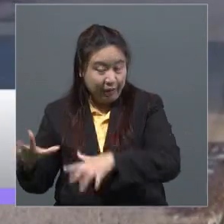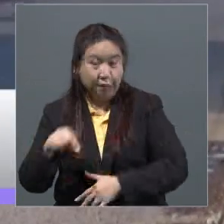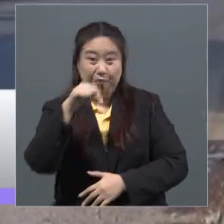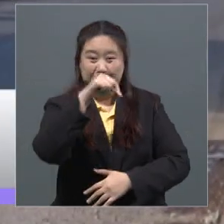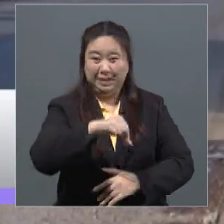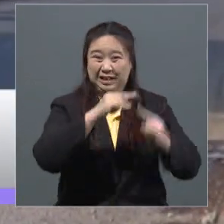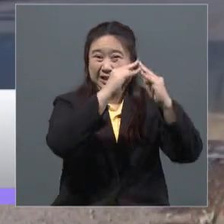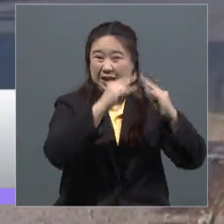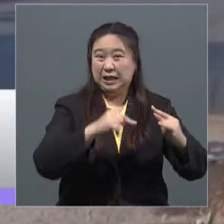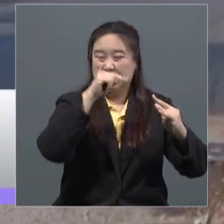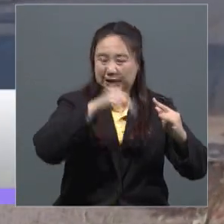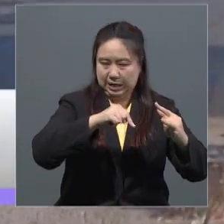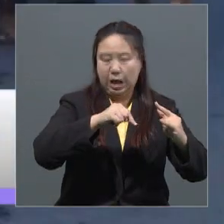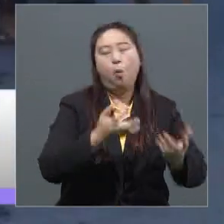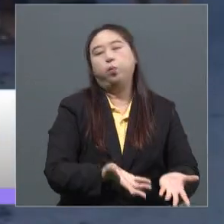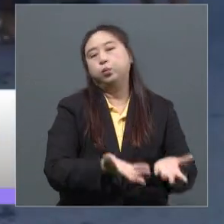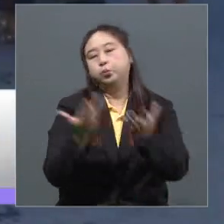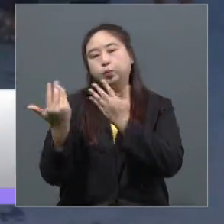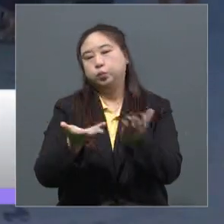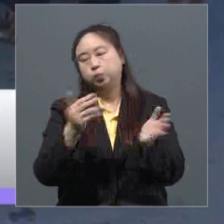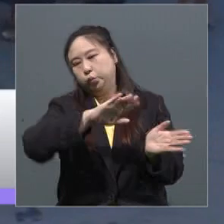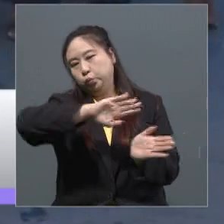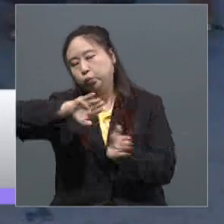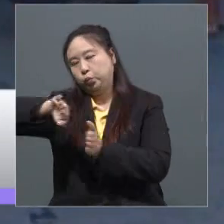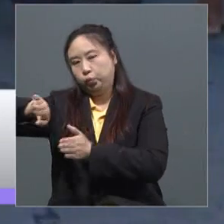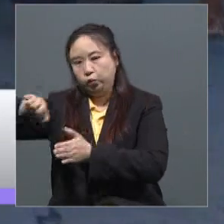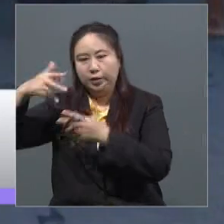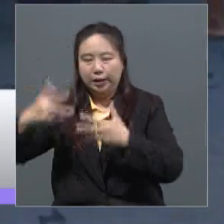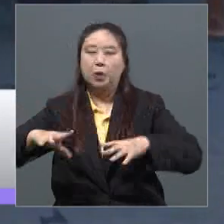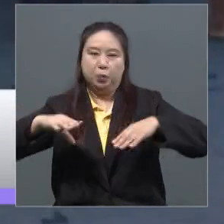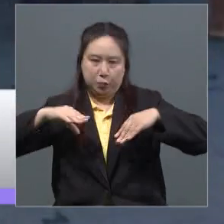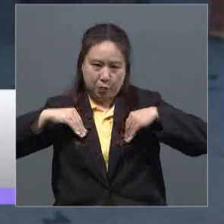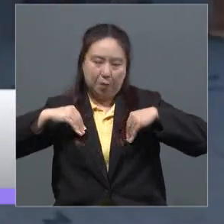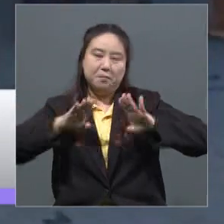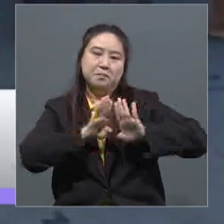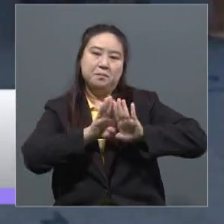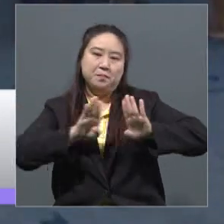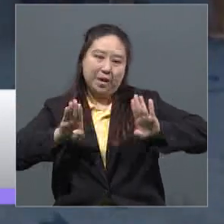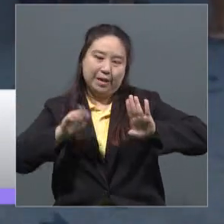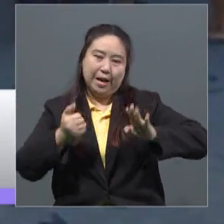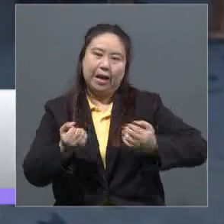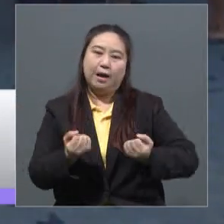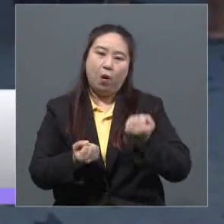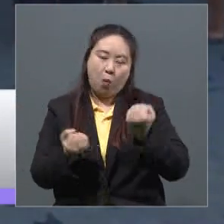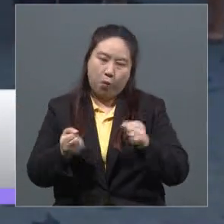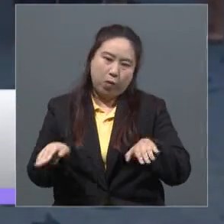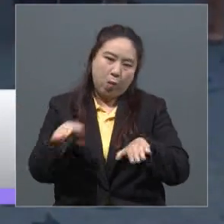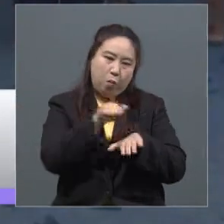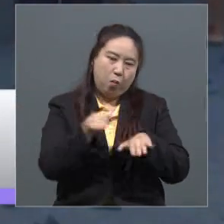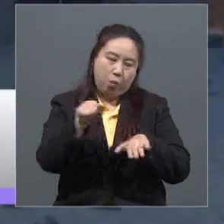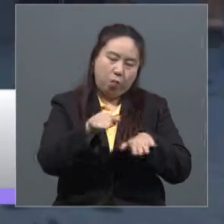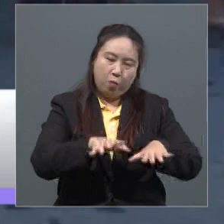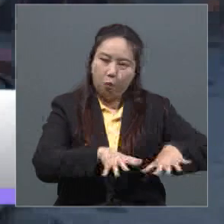างการจราจรยกออกไปอยู่ริมฝั่งถนนและยอมให้มีการเปิดให้แพขนานยนต์ได้ตามปก